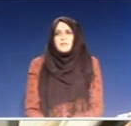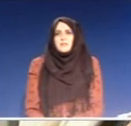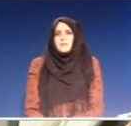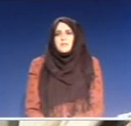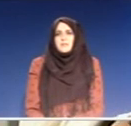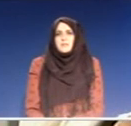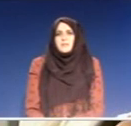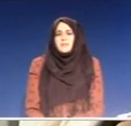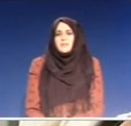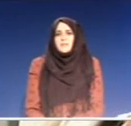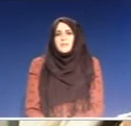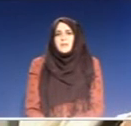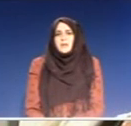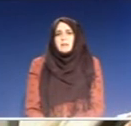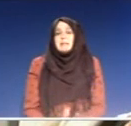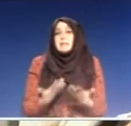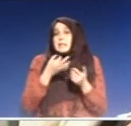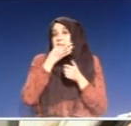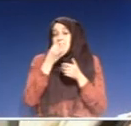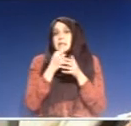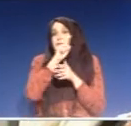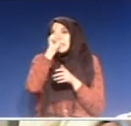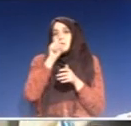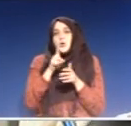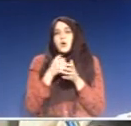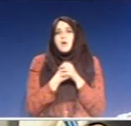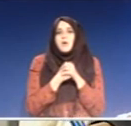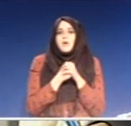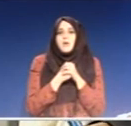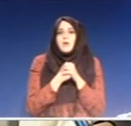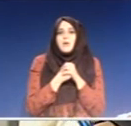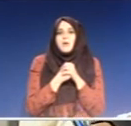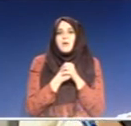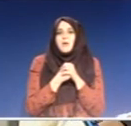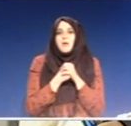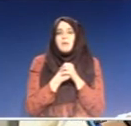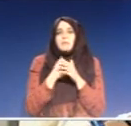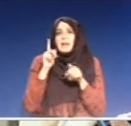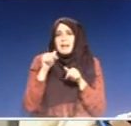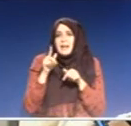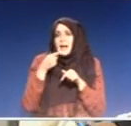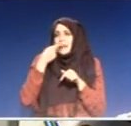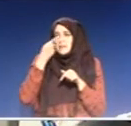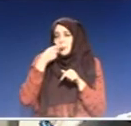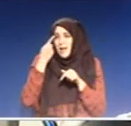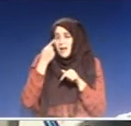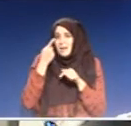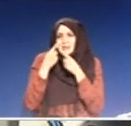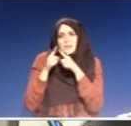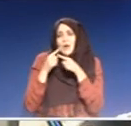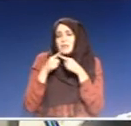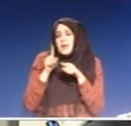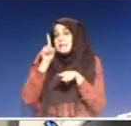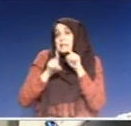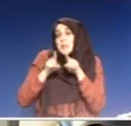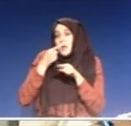طيب. ويعني هنايا هل قلت خبرة بعض المحافظين العقاريين مع